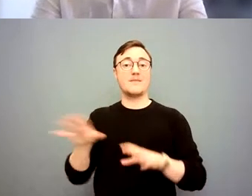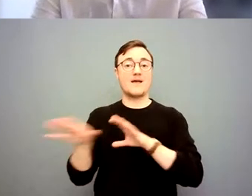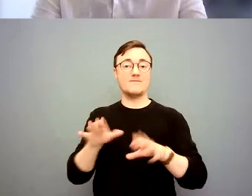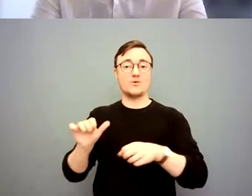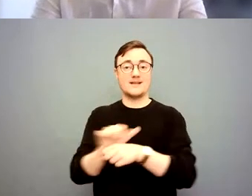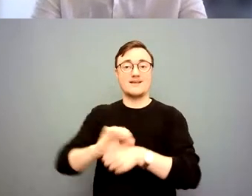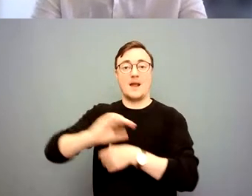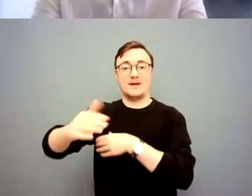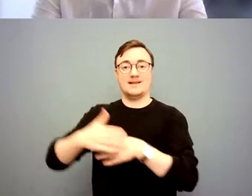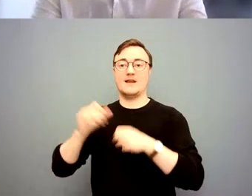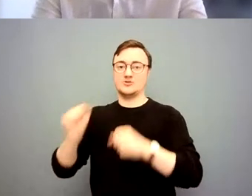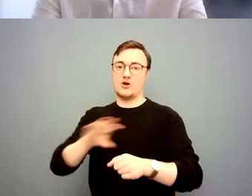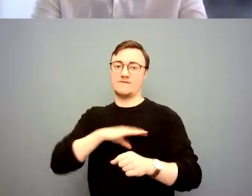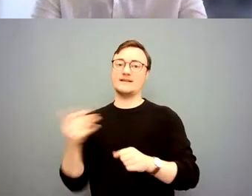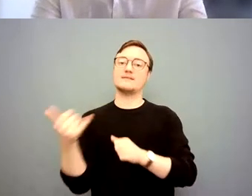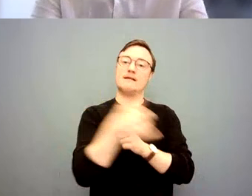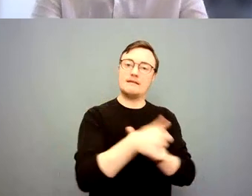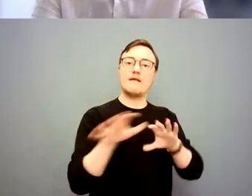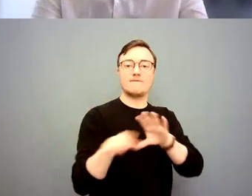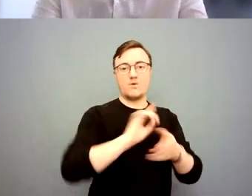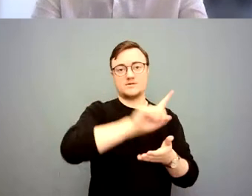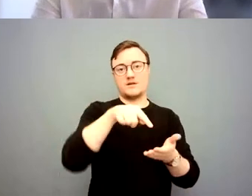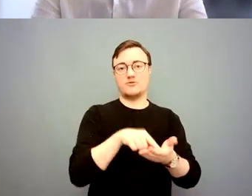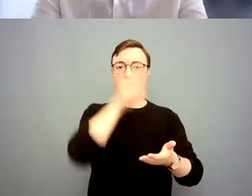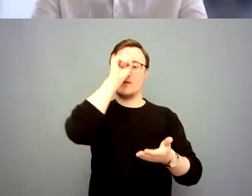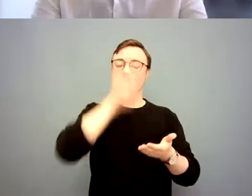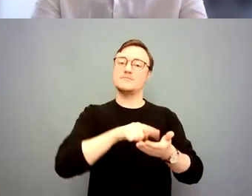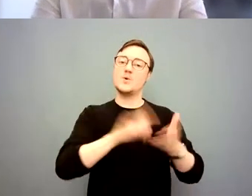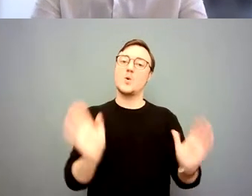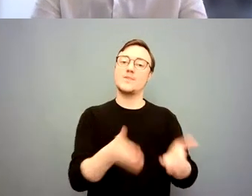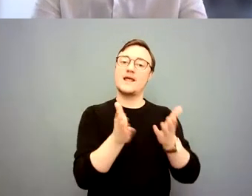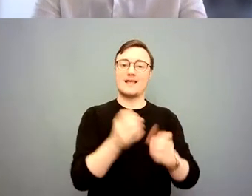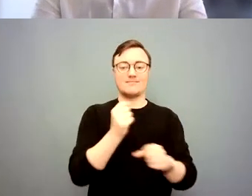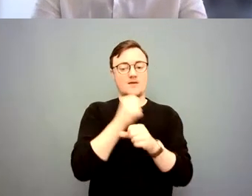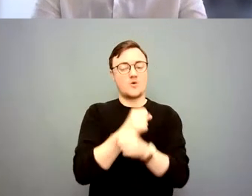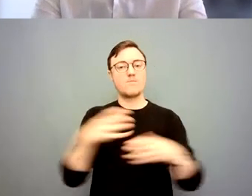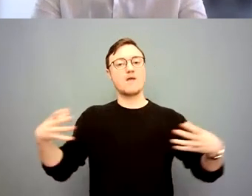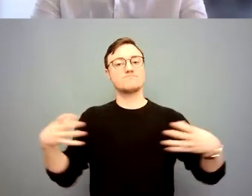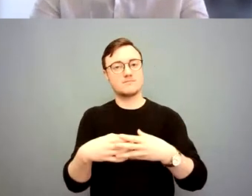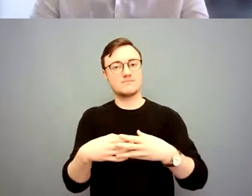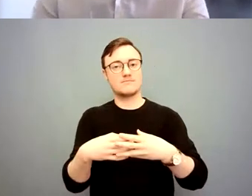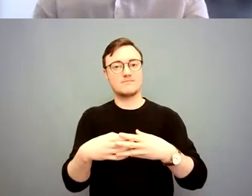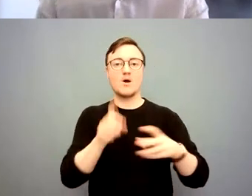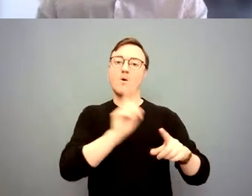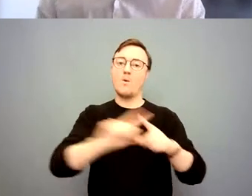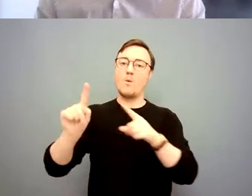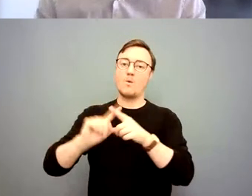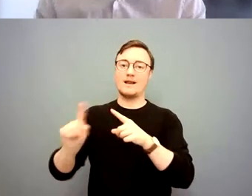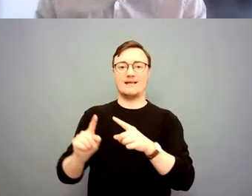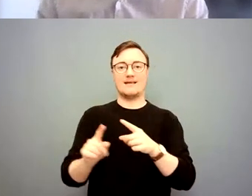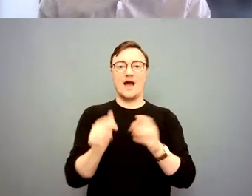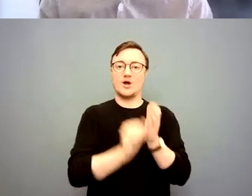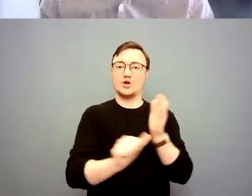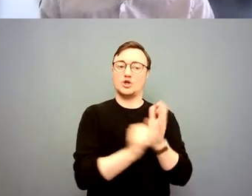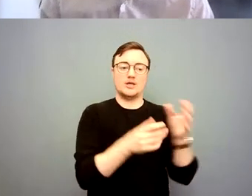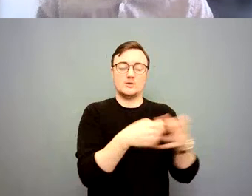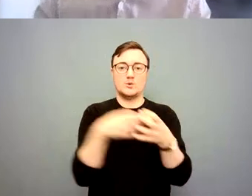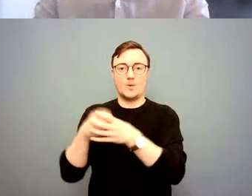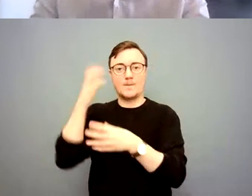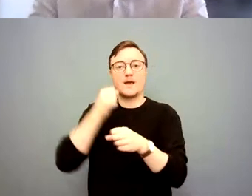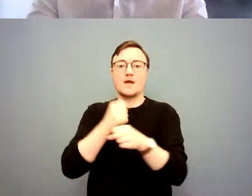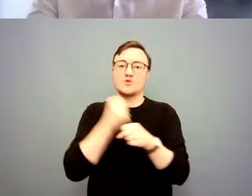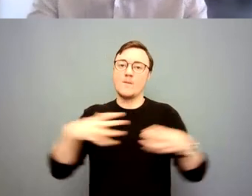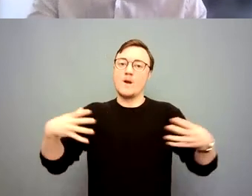närmare vårdcentralerna för att underlätta teamarbetet mellan olika professioner som arbetar för både fysisk